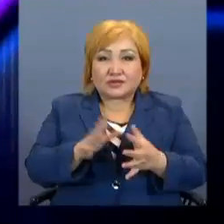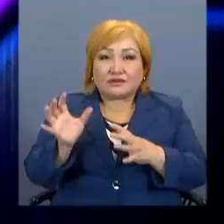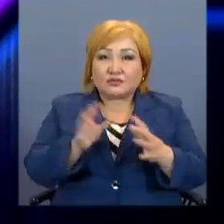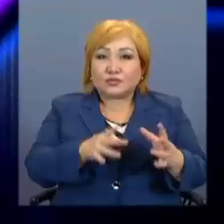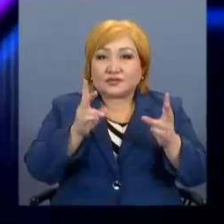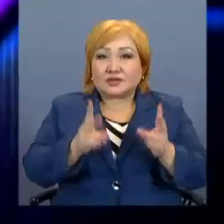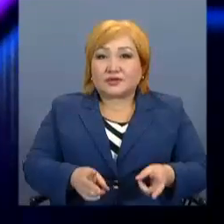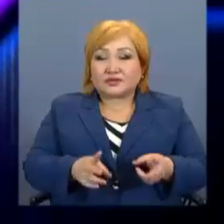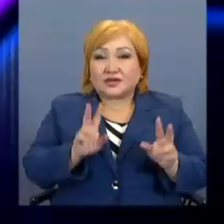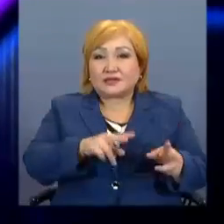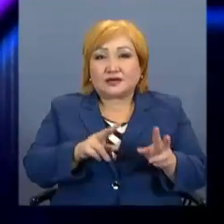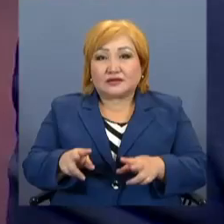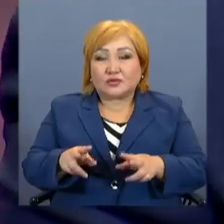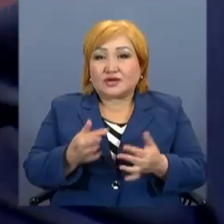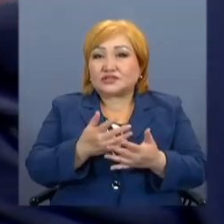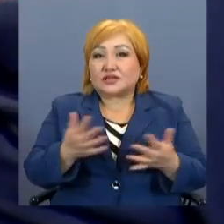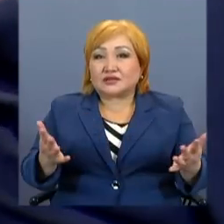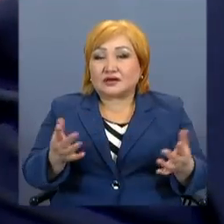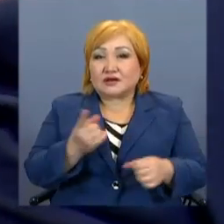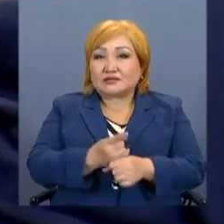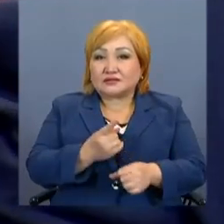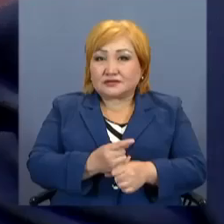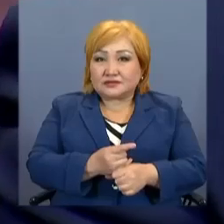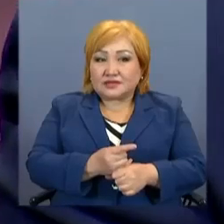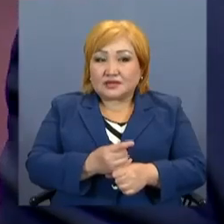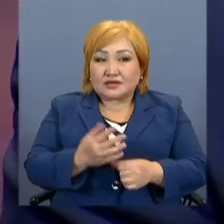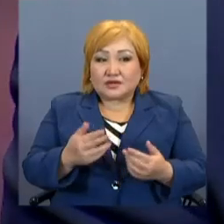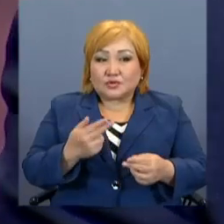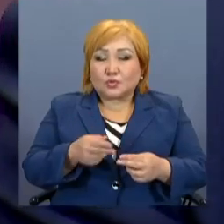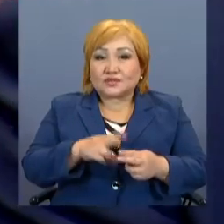қаншалықты қатаңдатылды? Енді осы ағымдағы жылдың